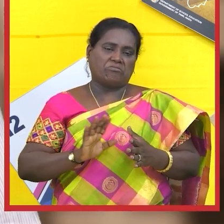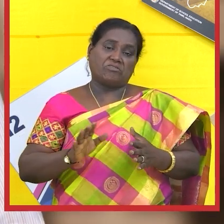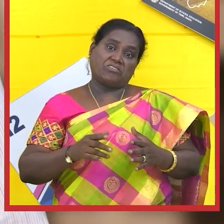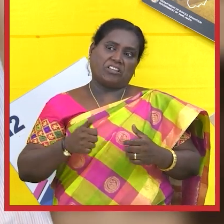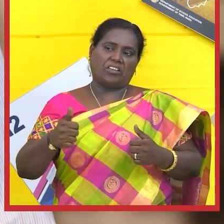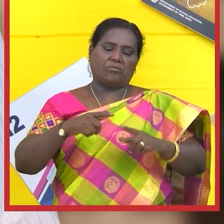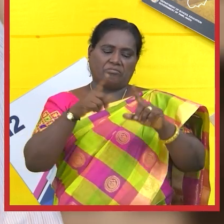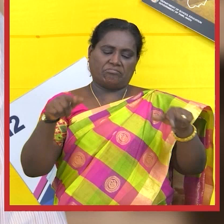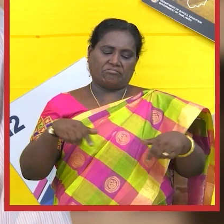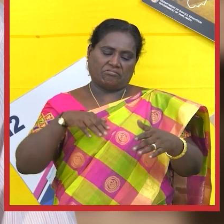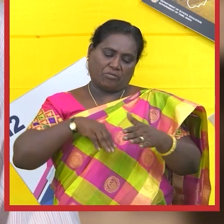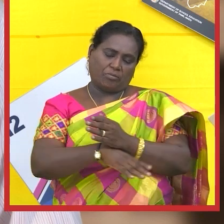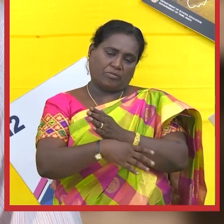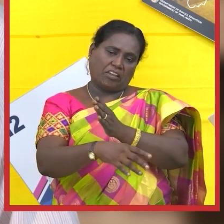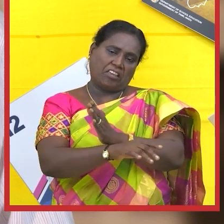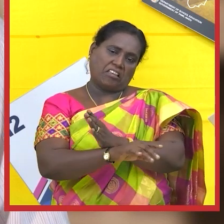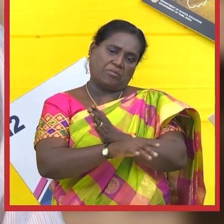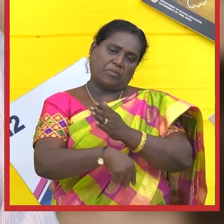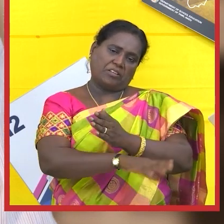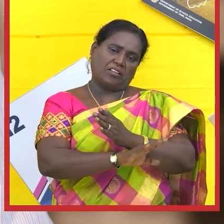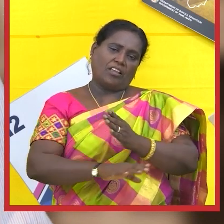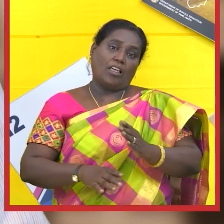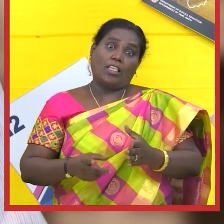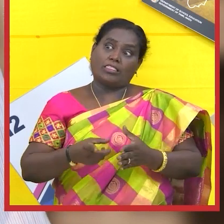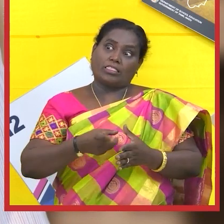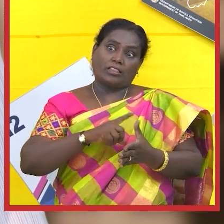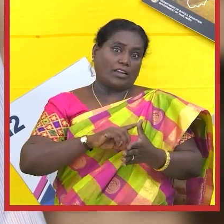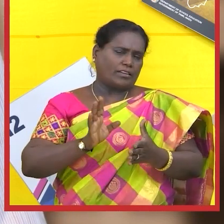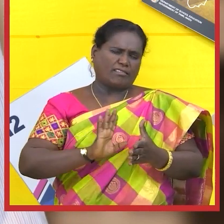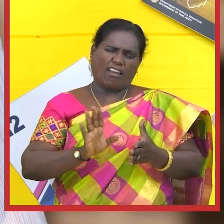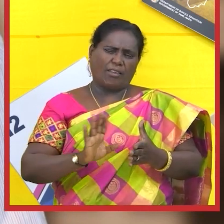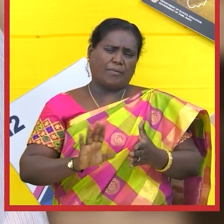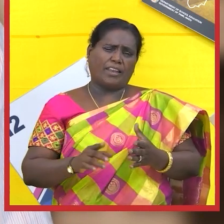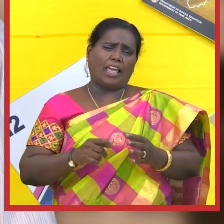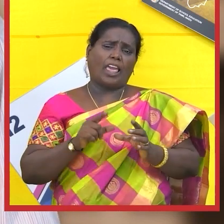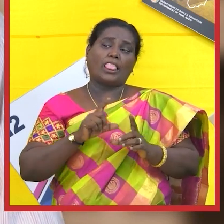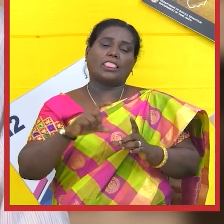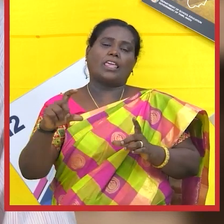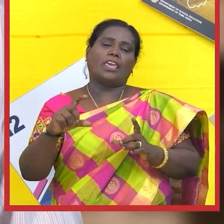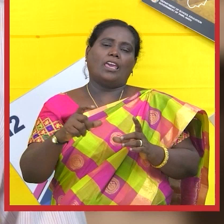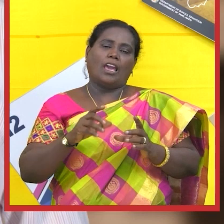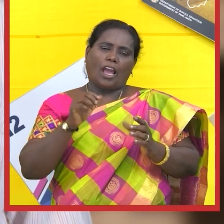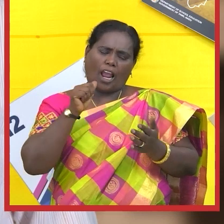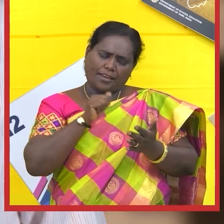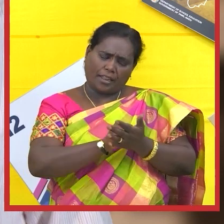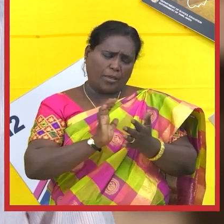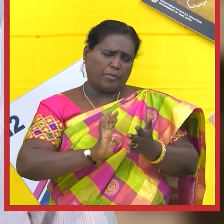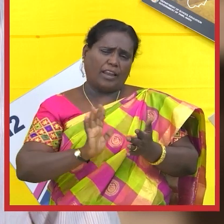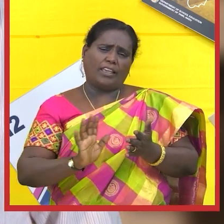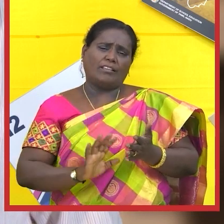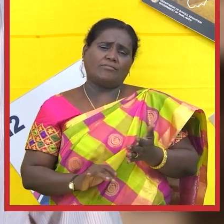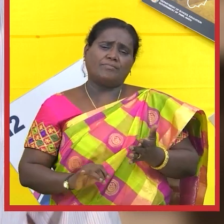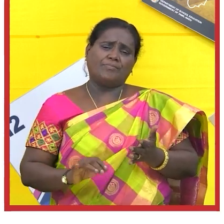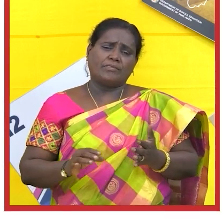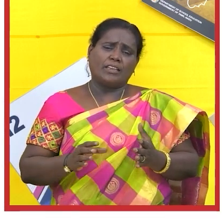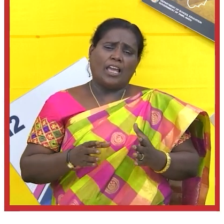சென்றிருக்கிறார். கட்டாயமாக இந்தியை தமிழ்நாட்டிலே திணிக்கக்கூடாது என்பதற்காக இந்தி எதிர்ப்பு போராட்டம் நடத்தி சிறை சென்றிருக்கிறார்.